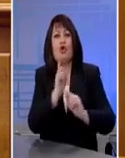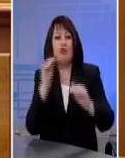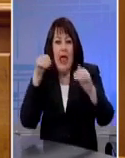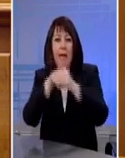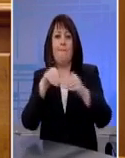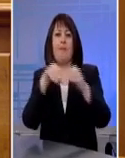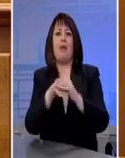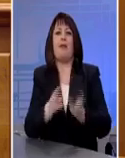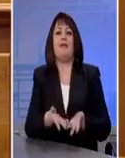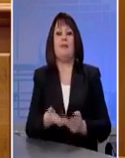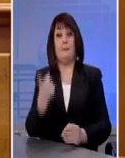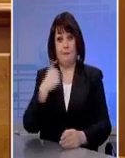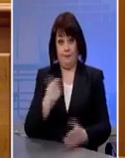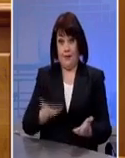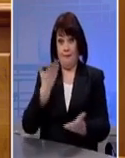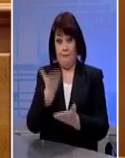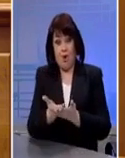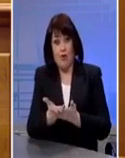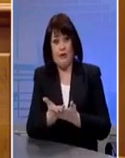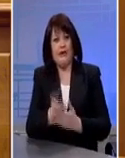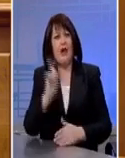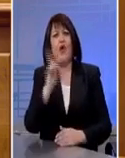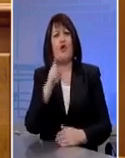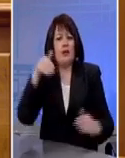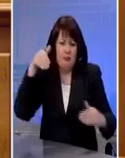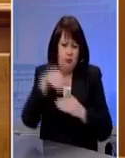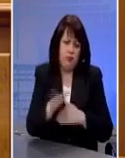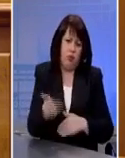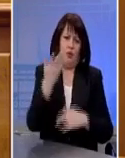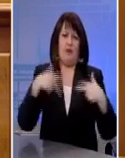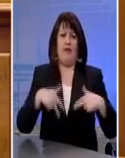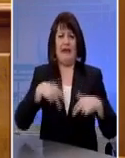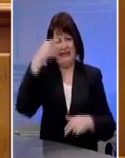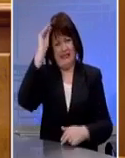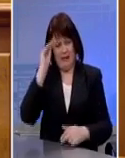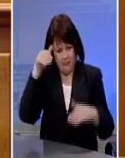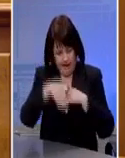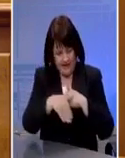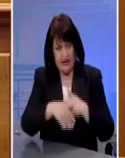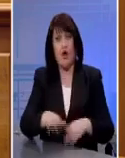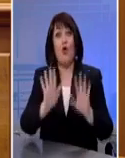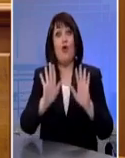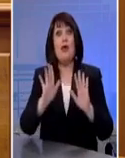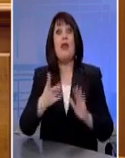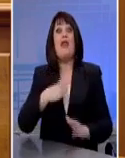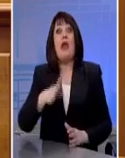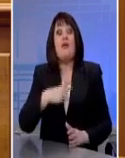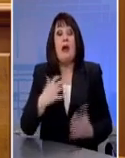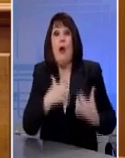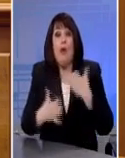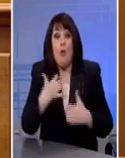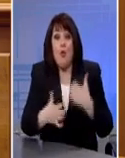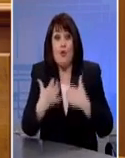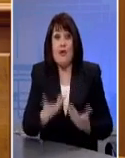Και πρότεινα, όχι στην επιθυμία μου να ρίξω τον Τσίπρα, αλλά στην επιθυμία μου και στην αγωνία μου